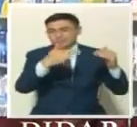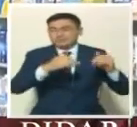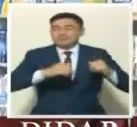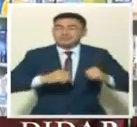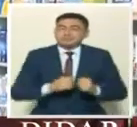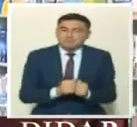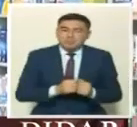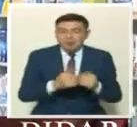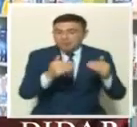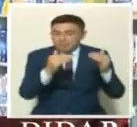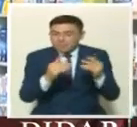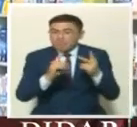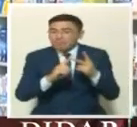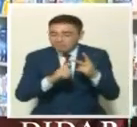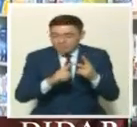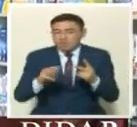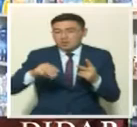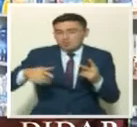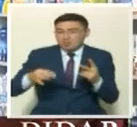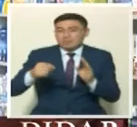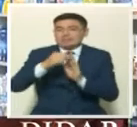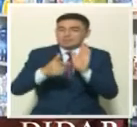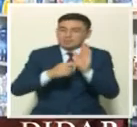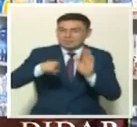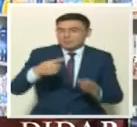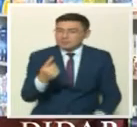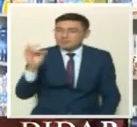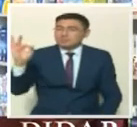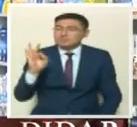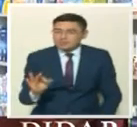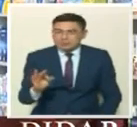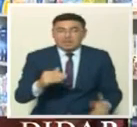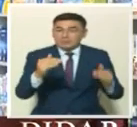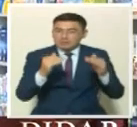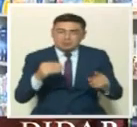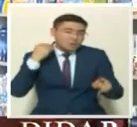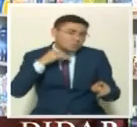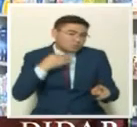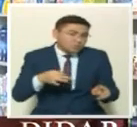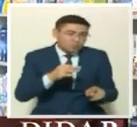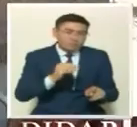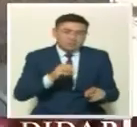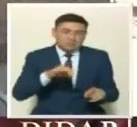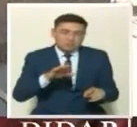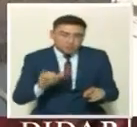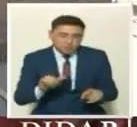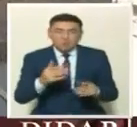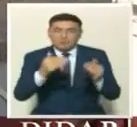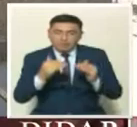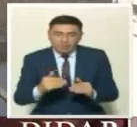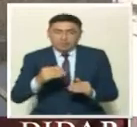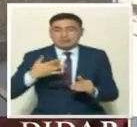списке антилидеров значится Мангистауская область, плюс 17,1%. Затем идут Актюбинская, Житысуйская и Жамбылская